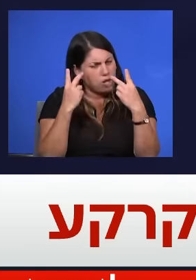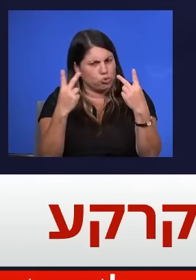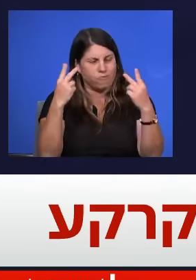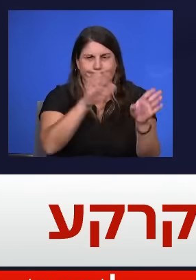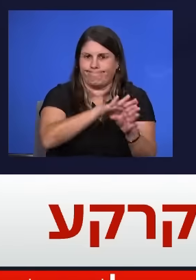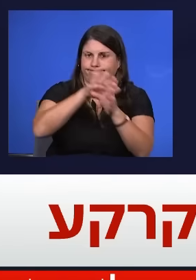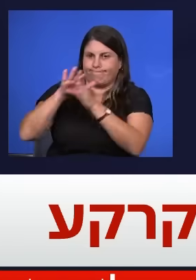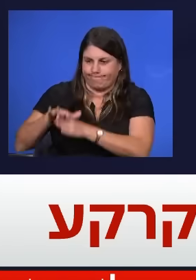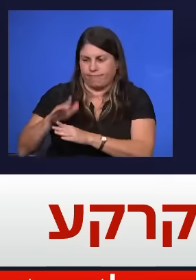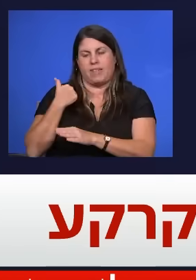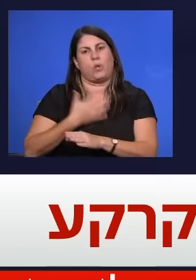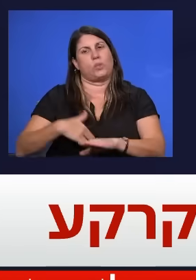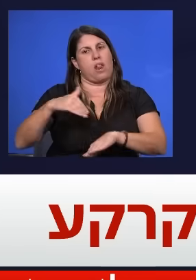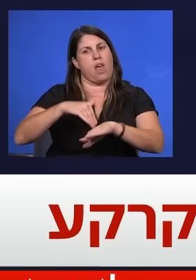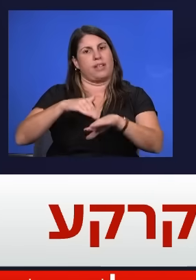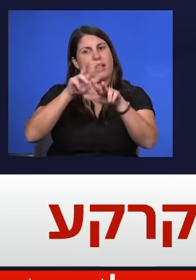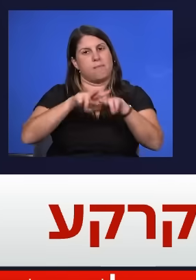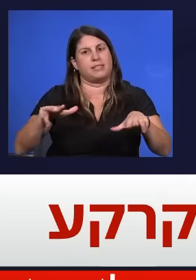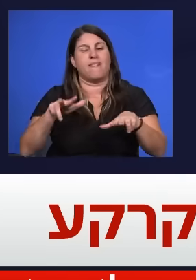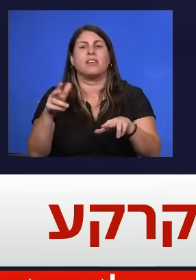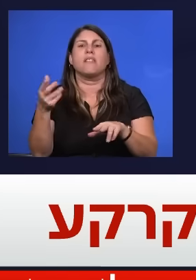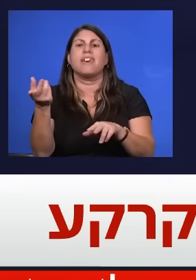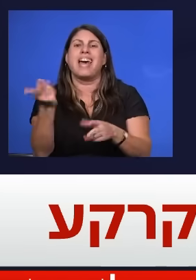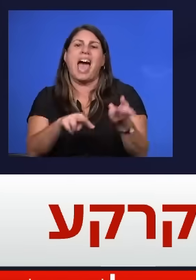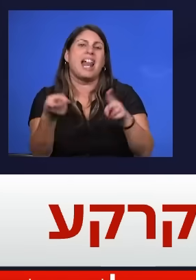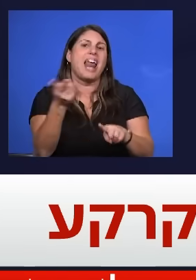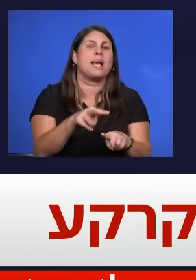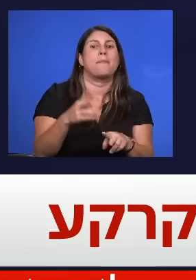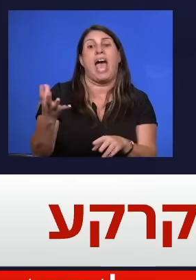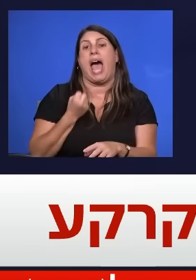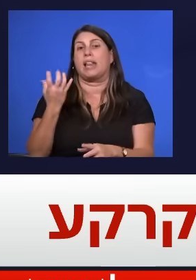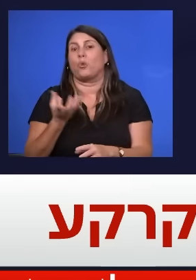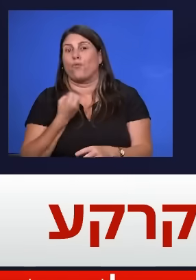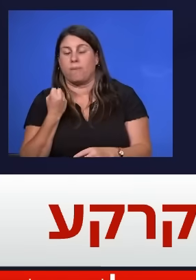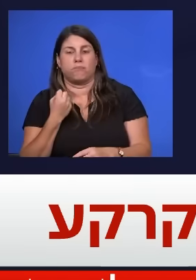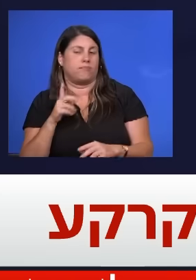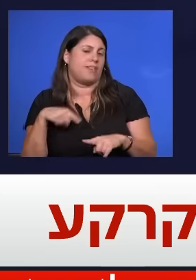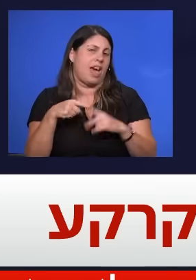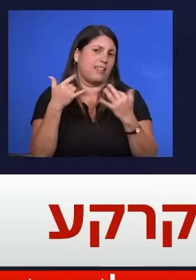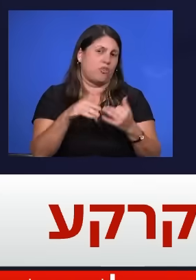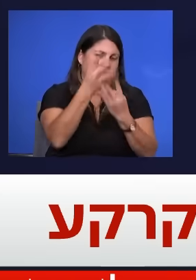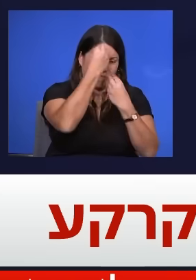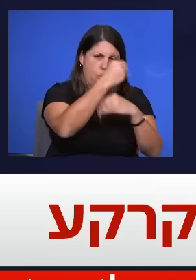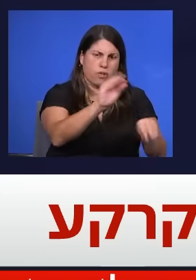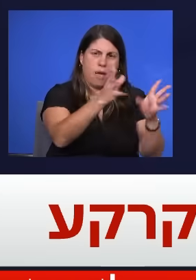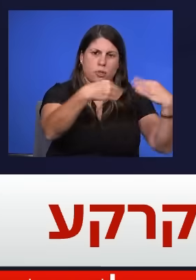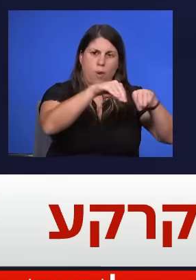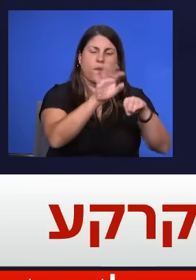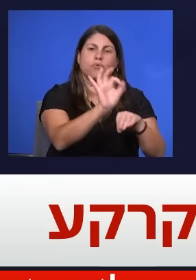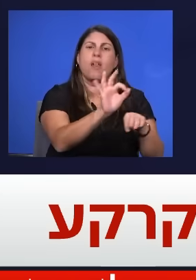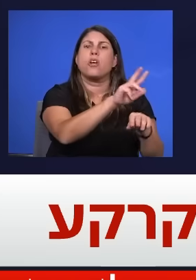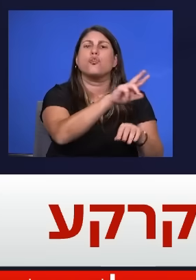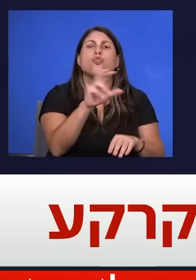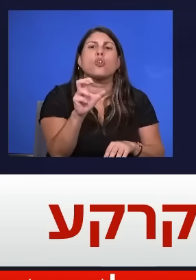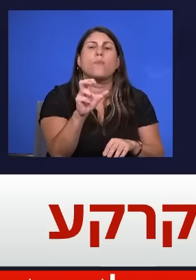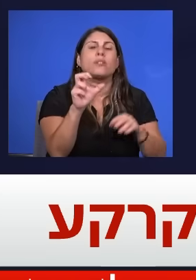תמונת המצב של החללים והחטופים. עד כה נמסרה הודעה למשפחותיהן של 309 חללי